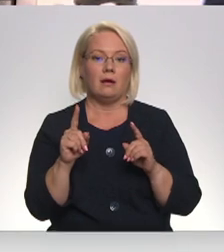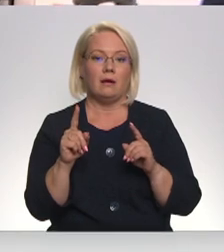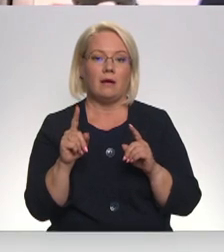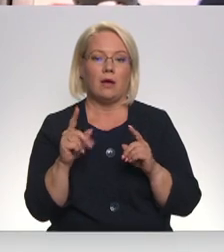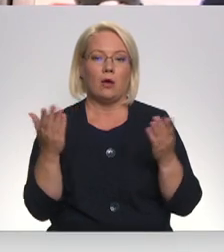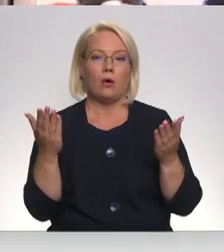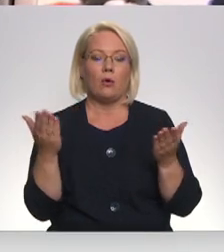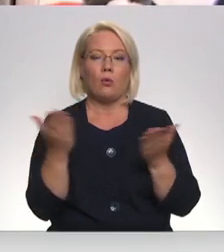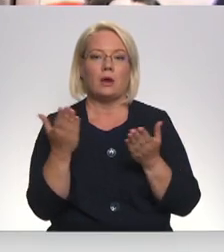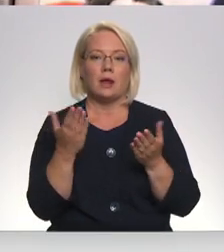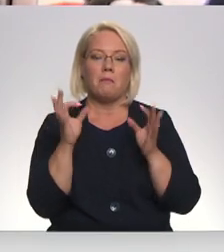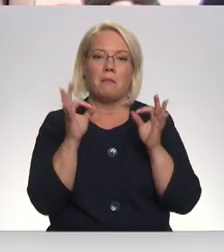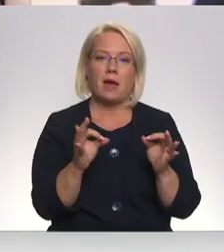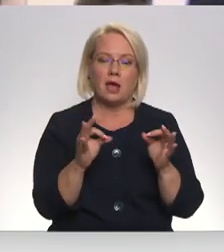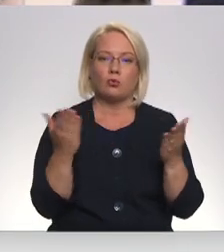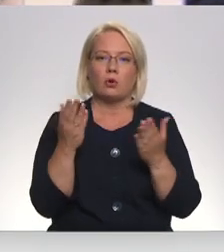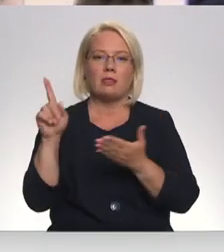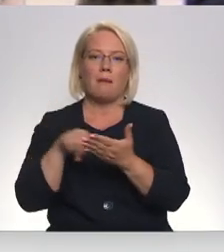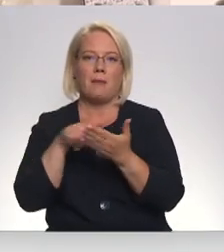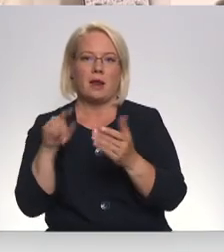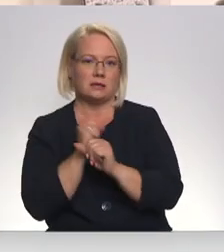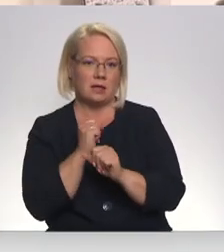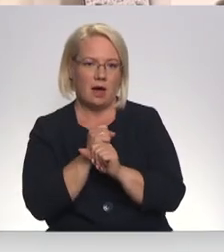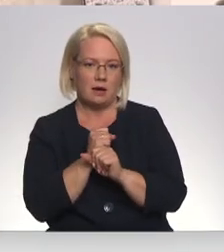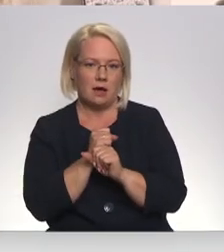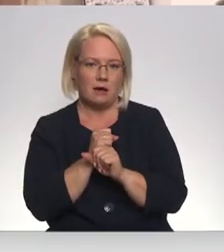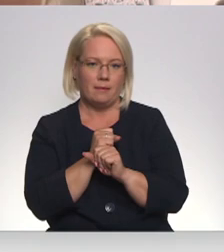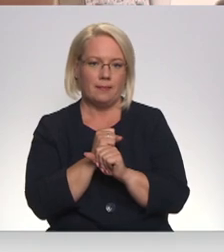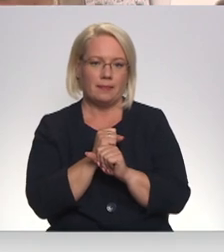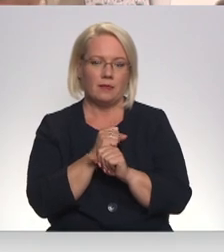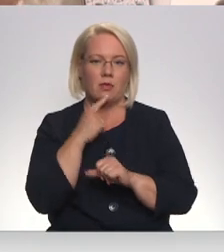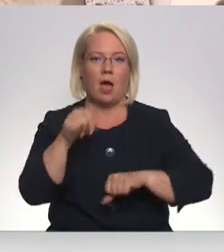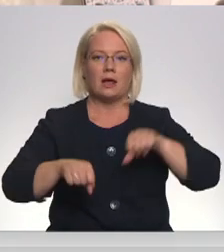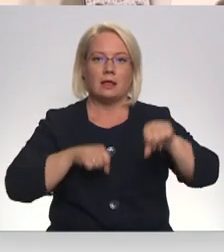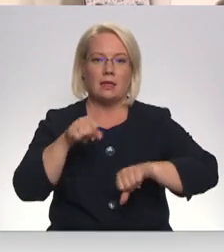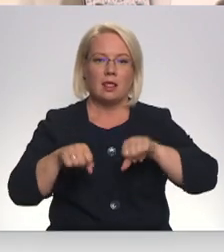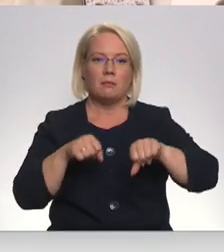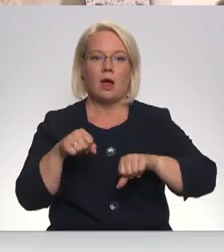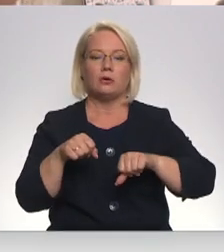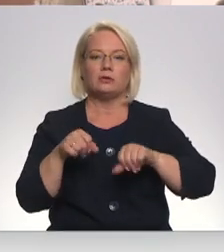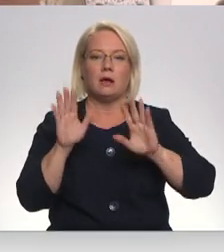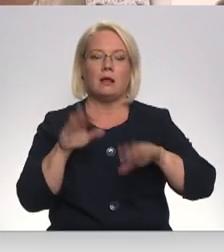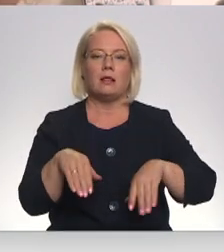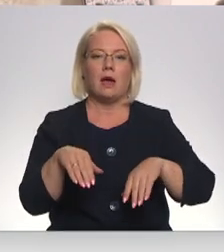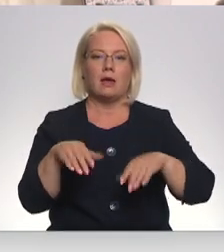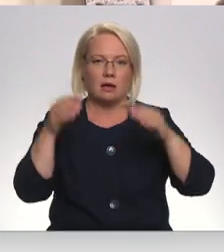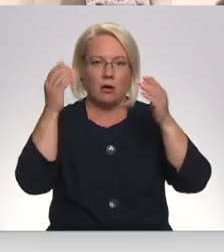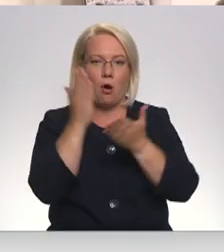Kuri nepareizi dara un kuri pareizi dara. Brauc ar ritenu vai